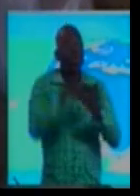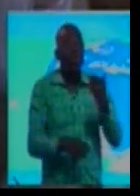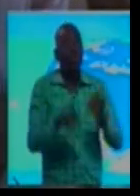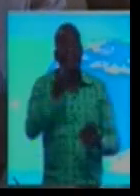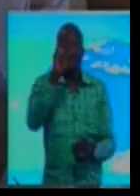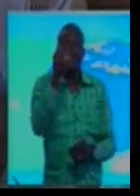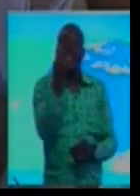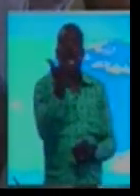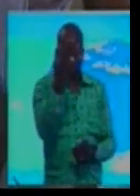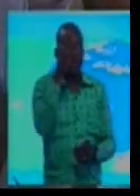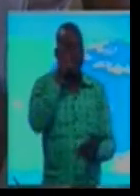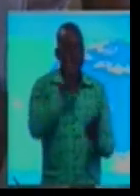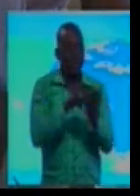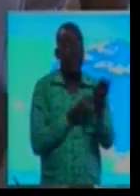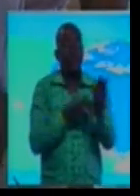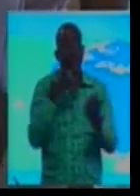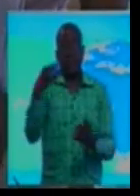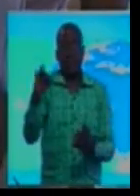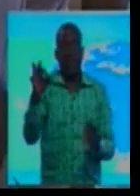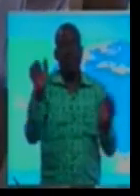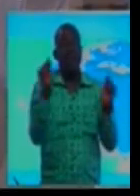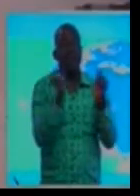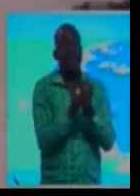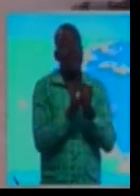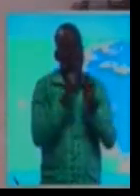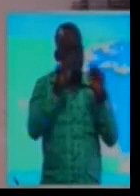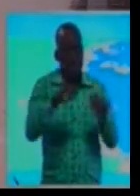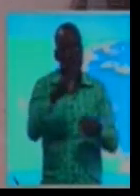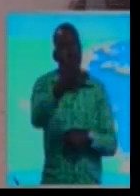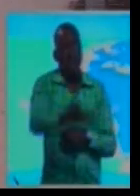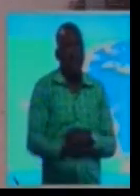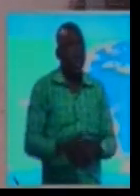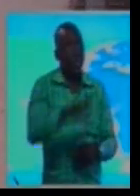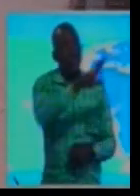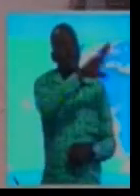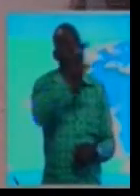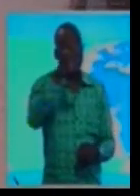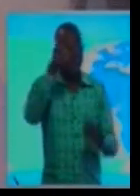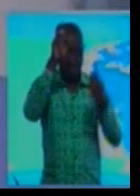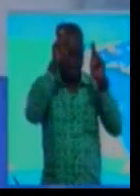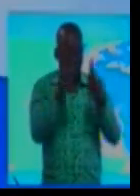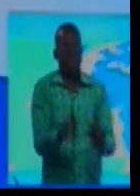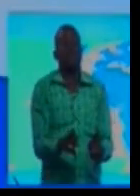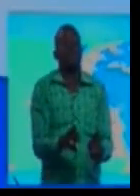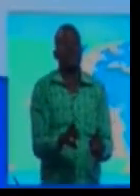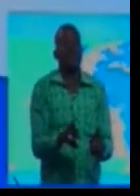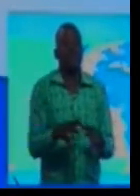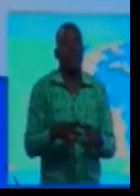25 millions de francs CFA, avec une capacité d'accueil de 300 personnes selon Gafarou Niya.